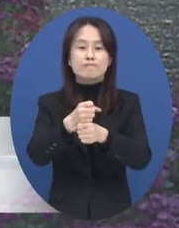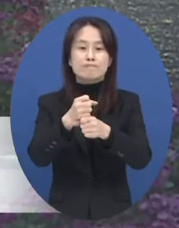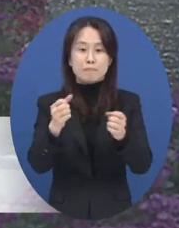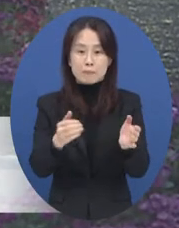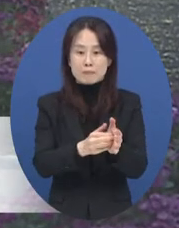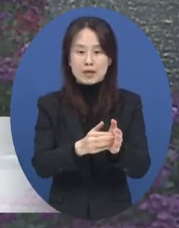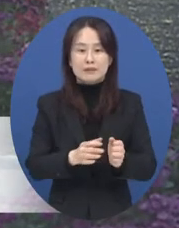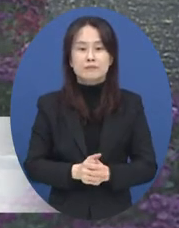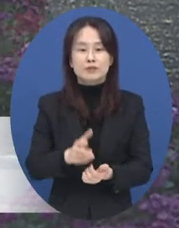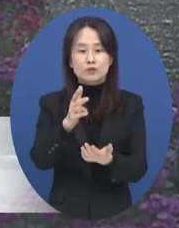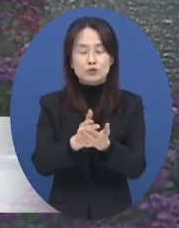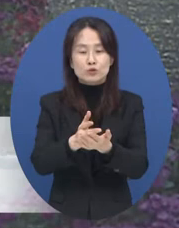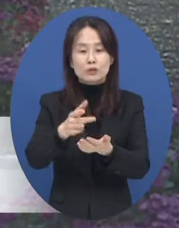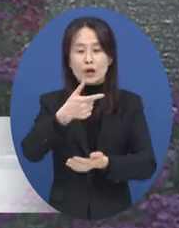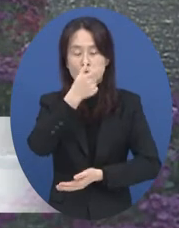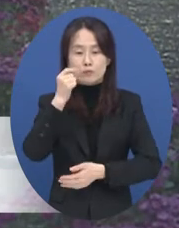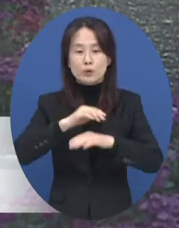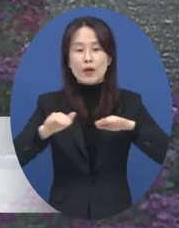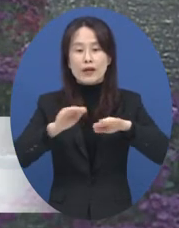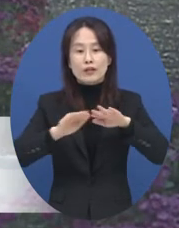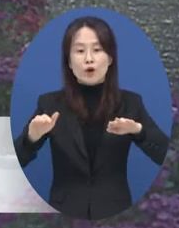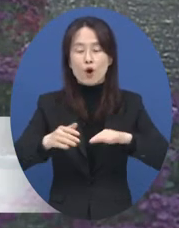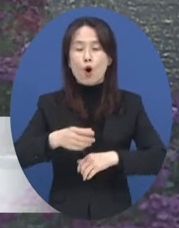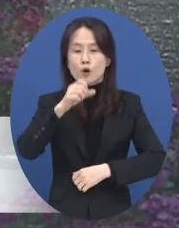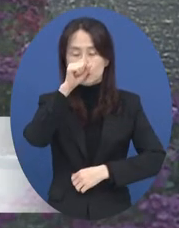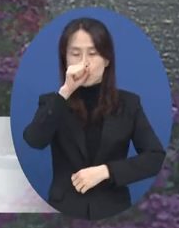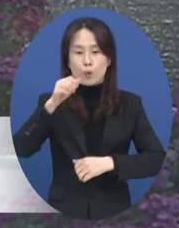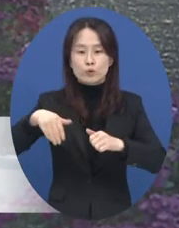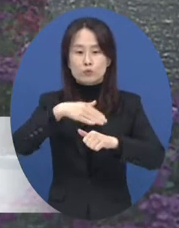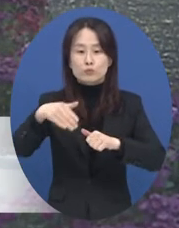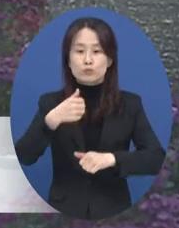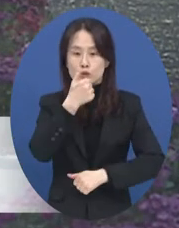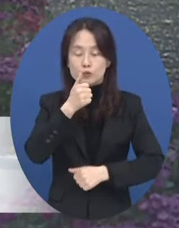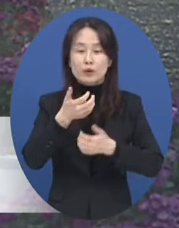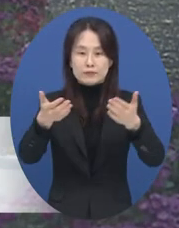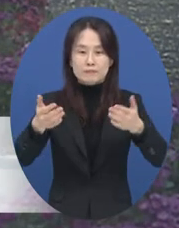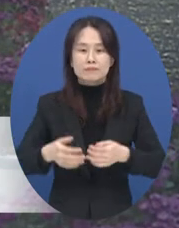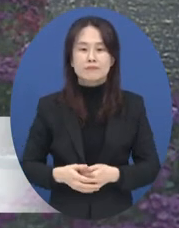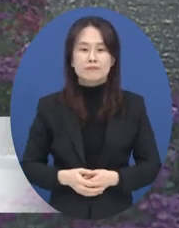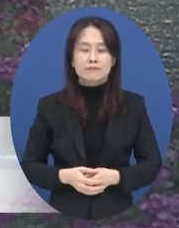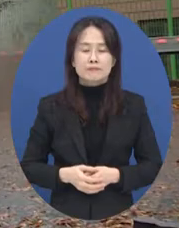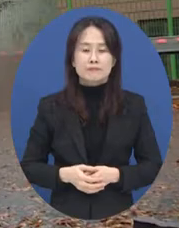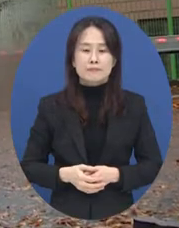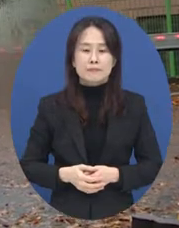만들어냈습니다. 주차난 특효약으로 주목받고 있는 비결을 최창순 기자가 취재했습니다.